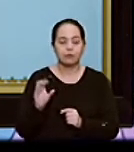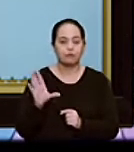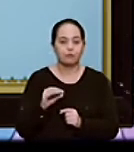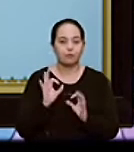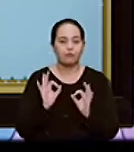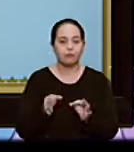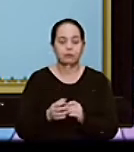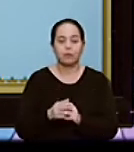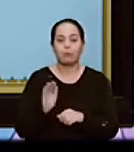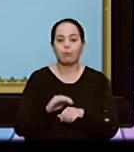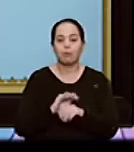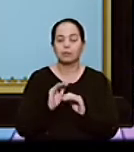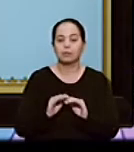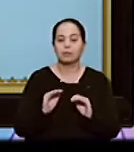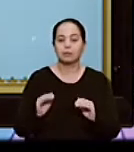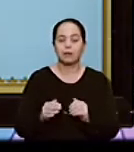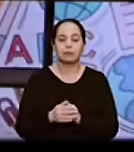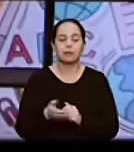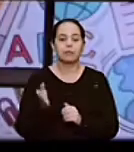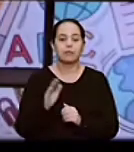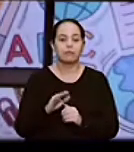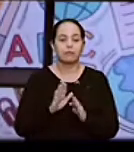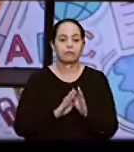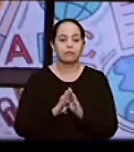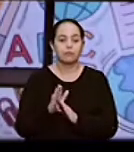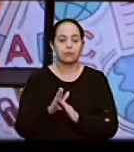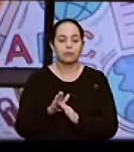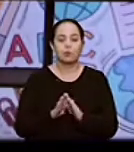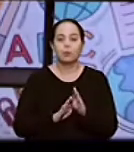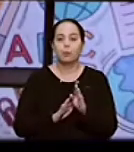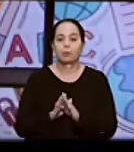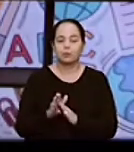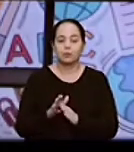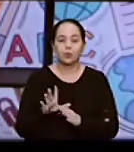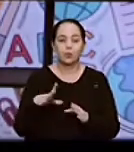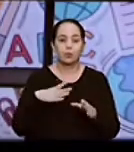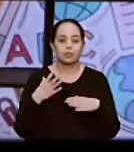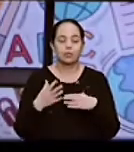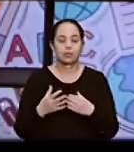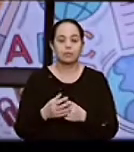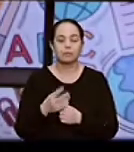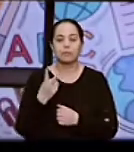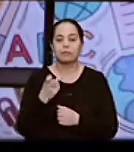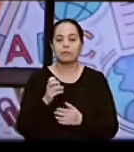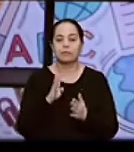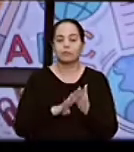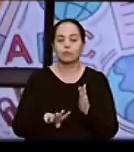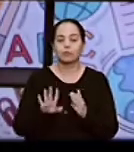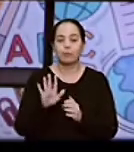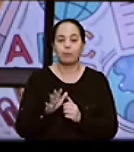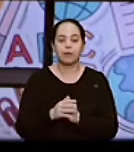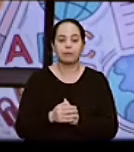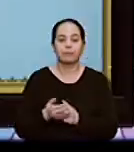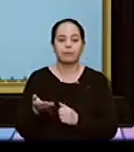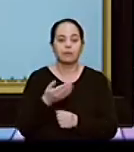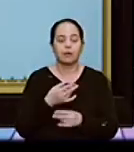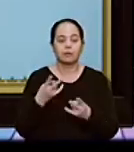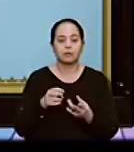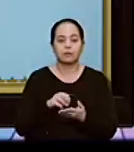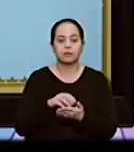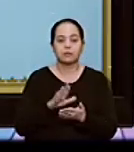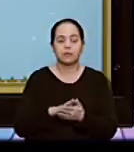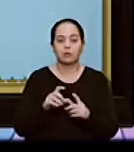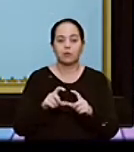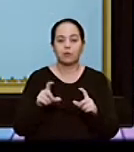Все верно? Молодцы, ребята! Давайте выполним дополнительное упражнение 295. Нам